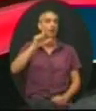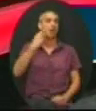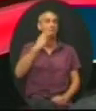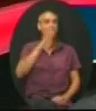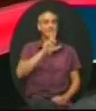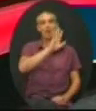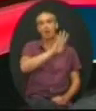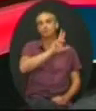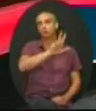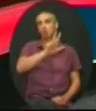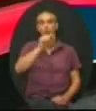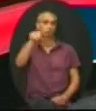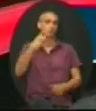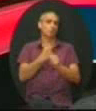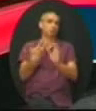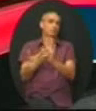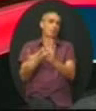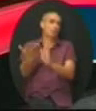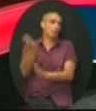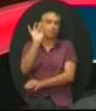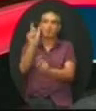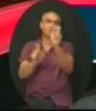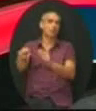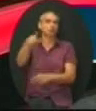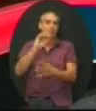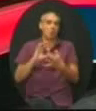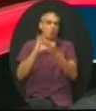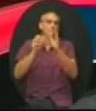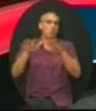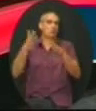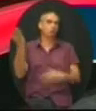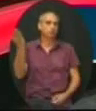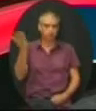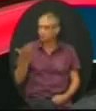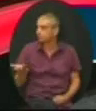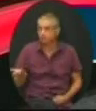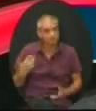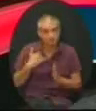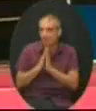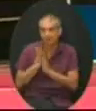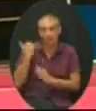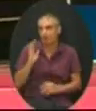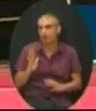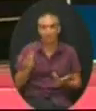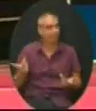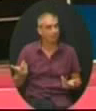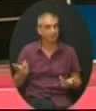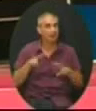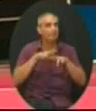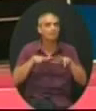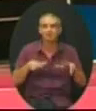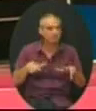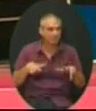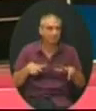433. ושם מתנהלות החקירות, נגד אנשים שמאוד קרובים לראש הממשלה נתניהו. אין בעיה, אבל שזה היה כך. המצב הוא